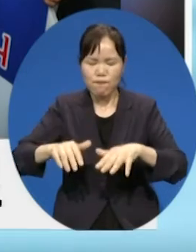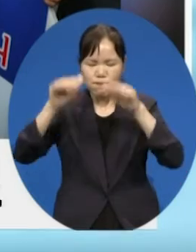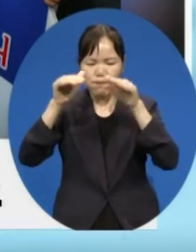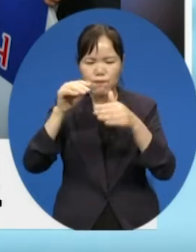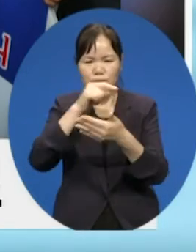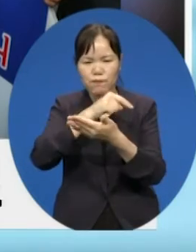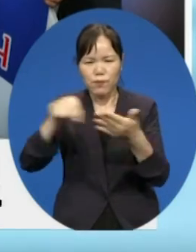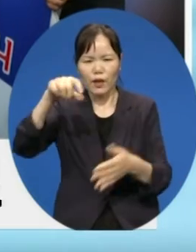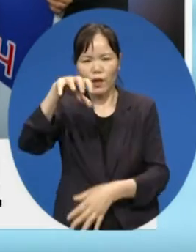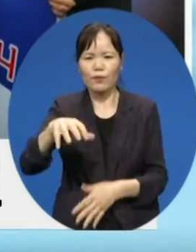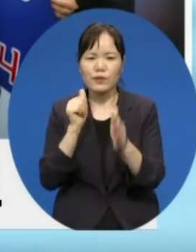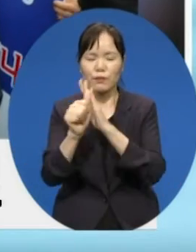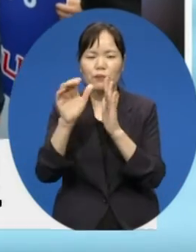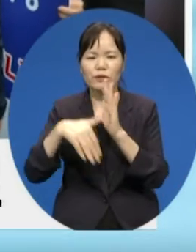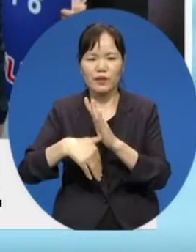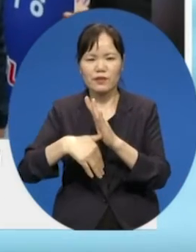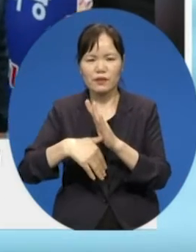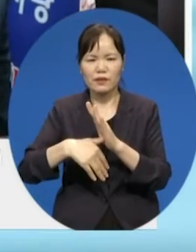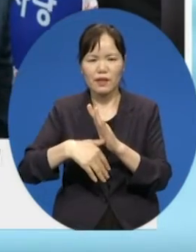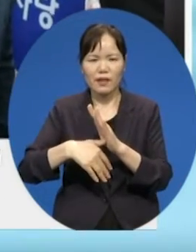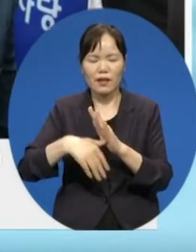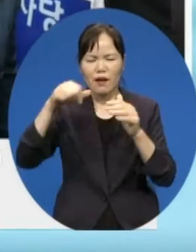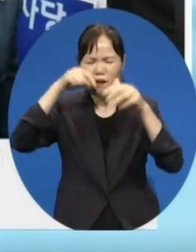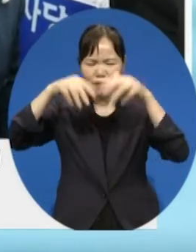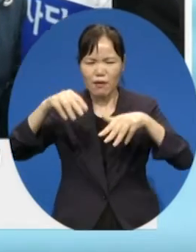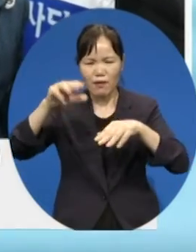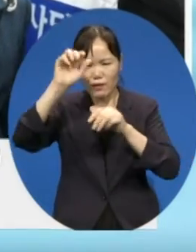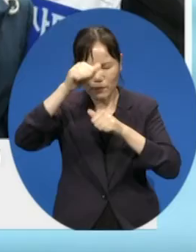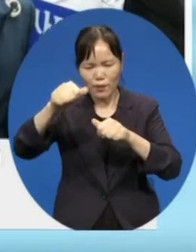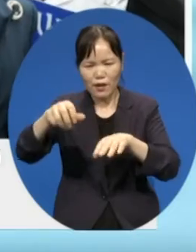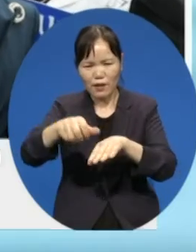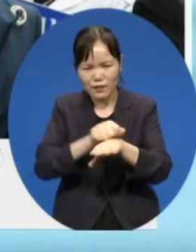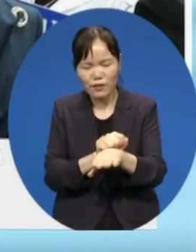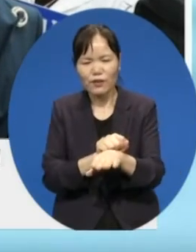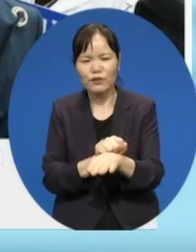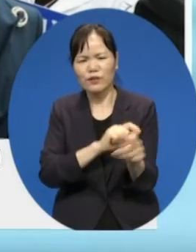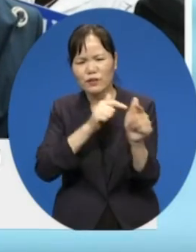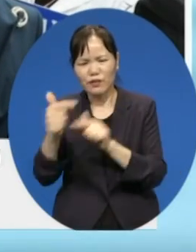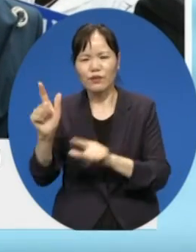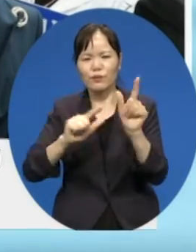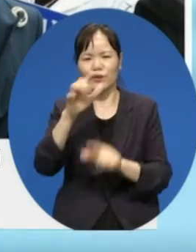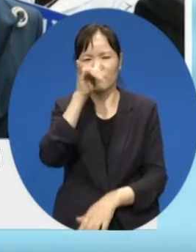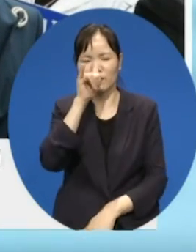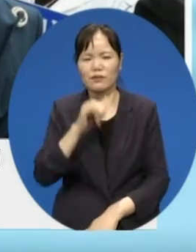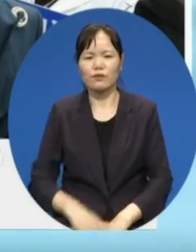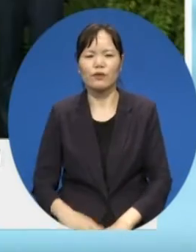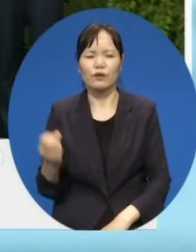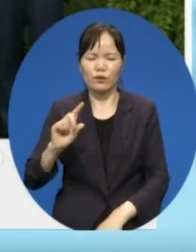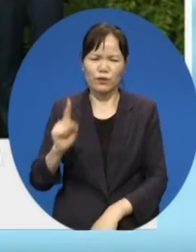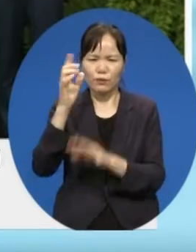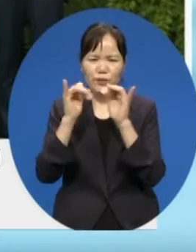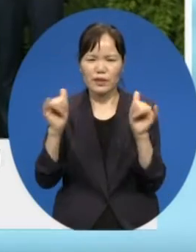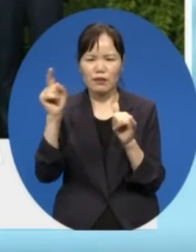의전이 나타나서 네. 너무 과도한 황제 의전, 이러한 논란이 과거부터 비일비재했었고, 그리고 높은